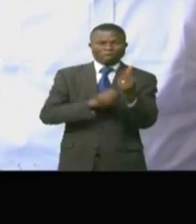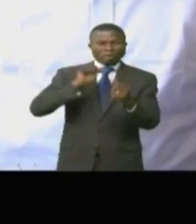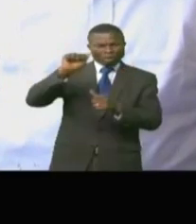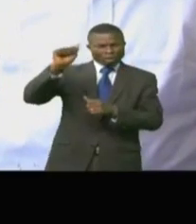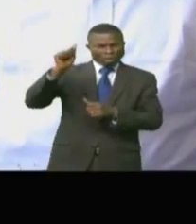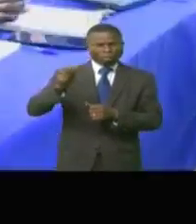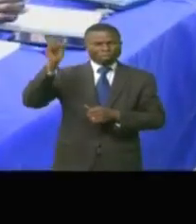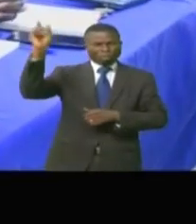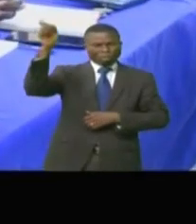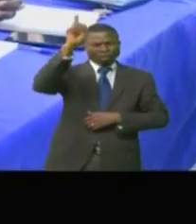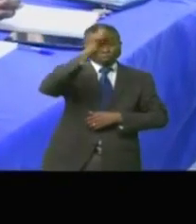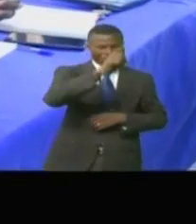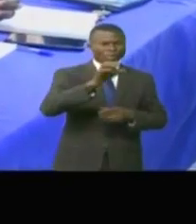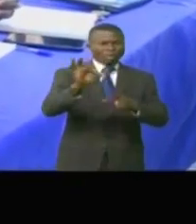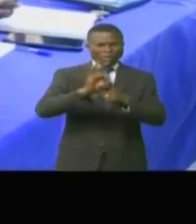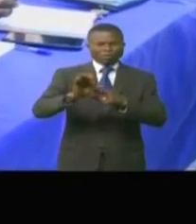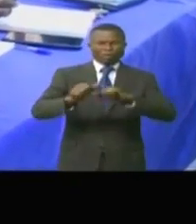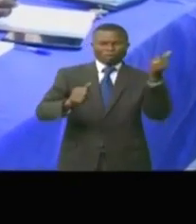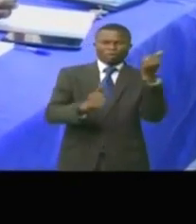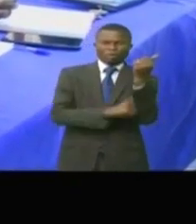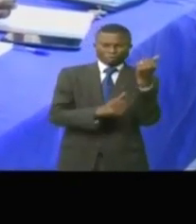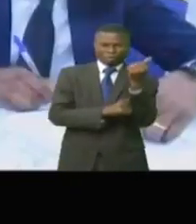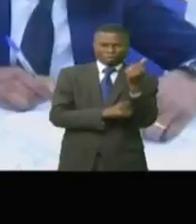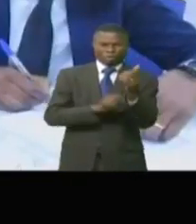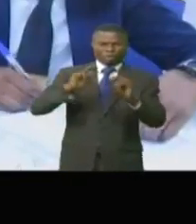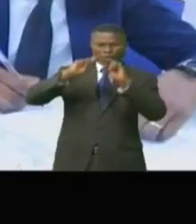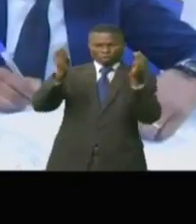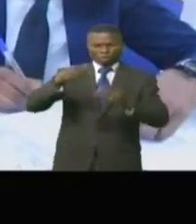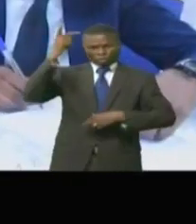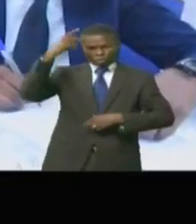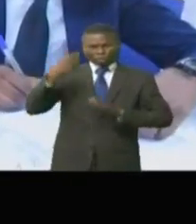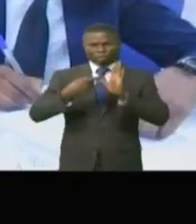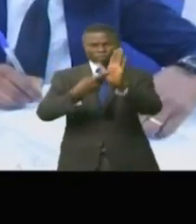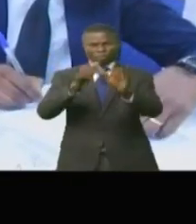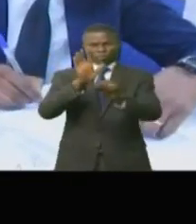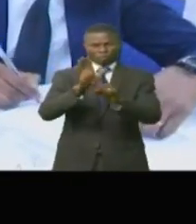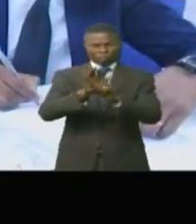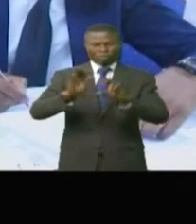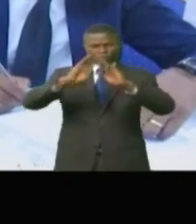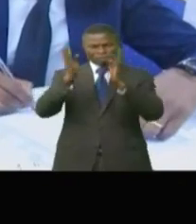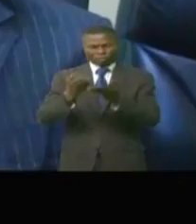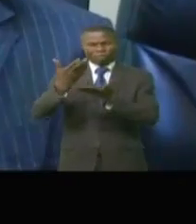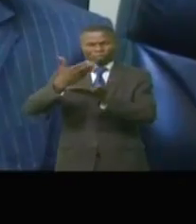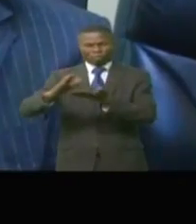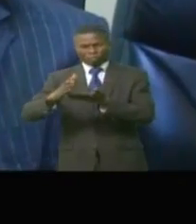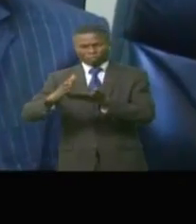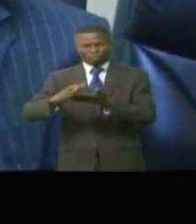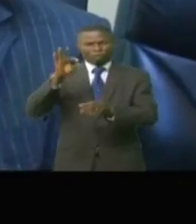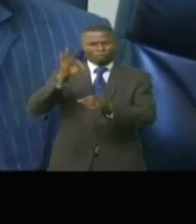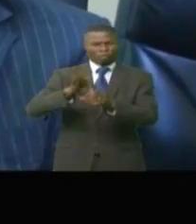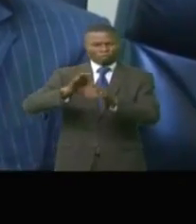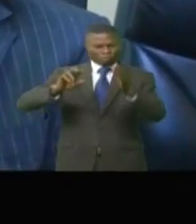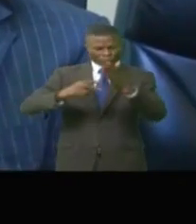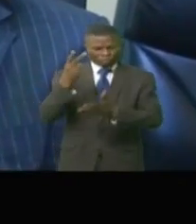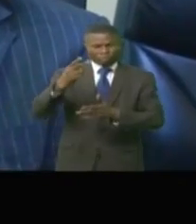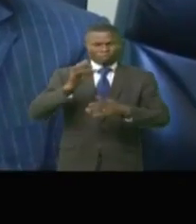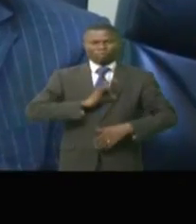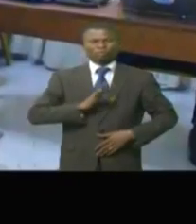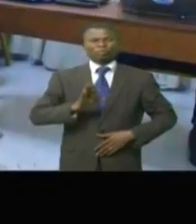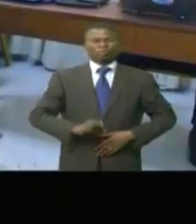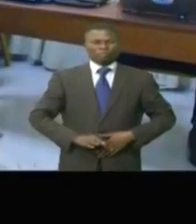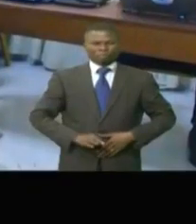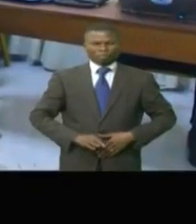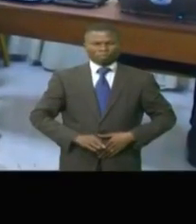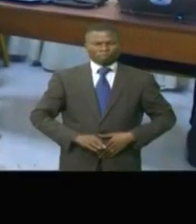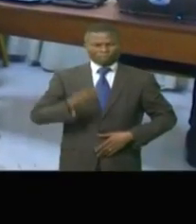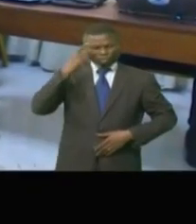aller vers les cibles. C'est parti qui s'est fixé l'objectif d'une représentativité à tous les niveaux et la réélection de Félix-Antoine Tshisekedi Tshilombo